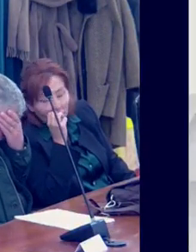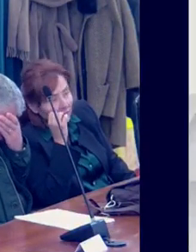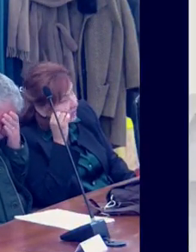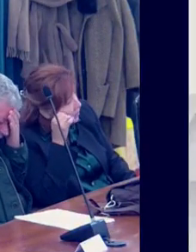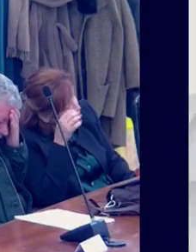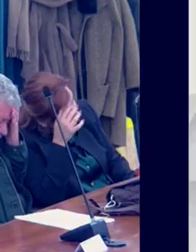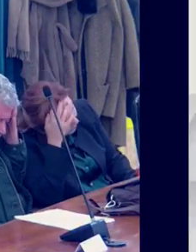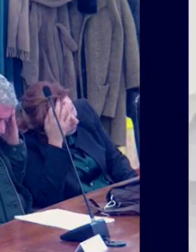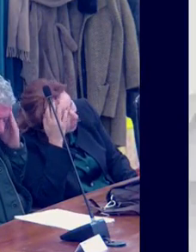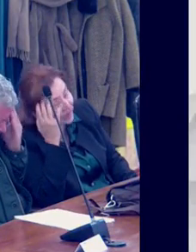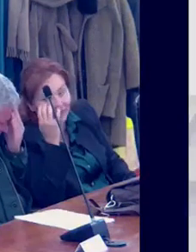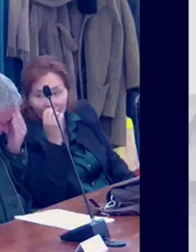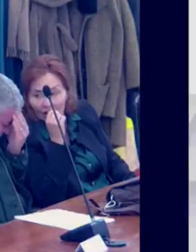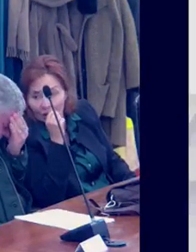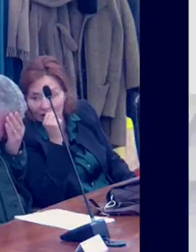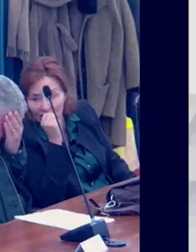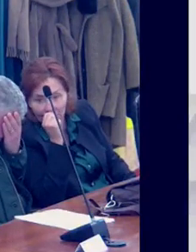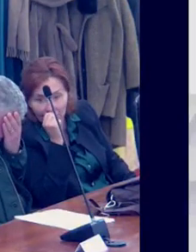presentazione?